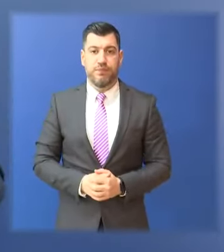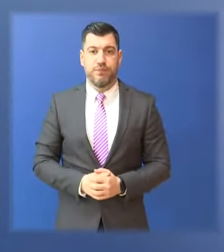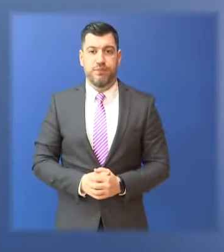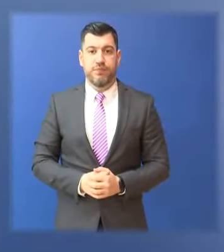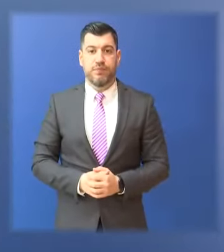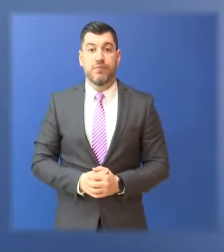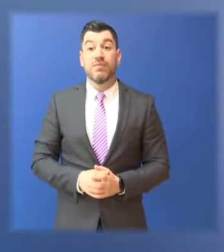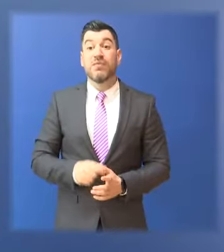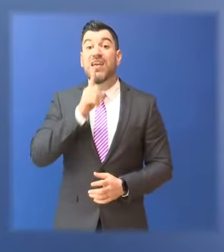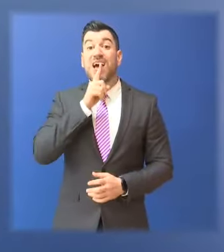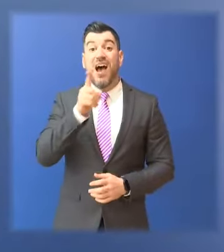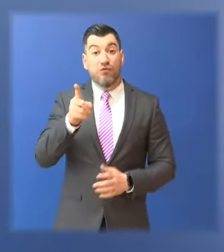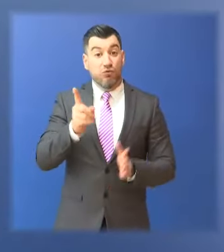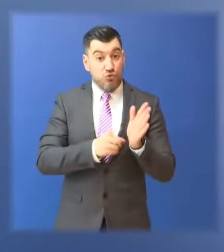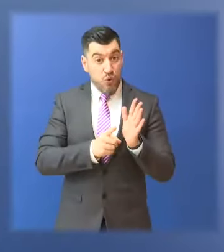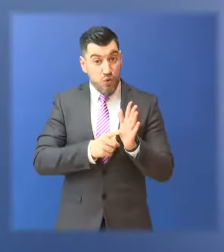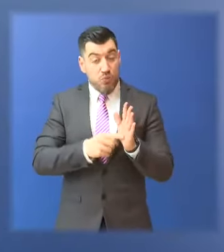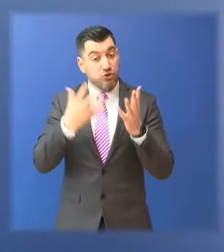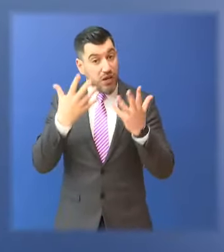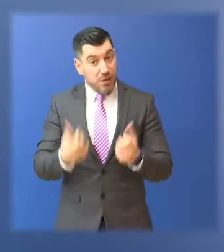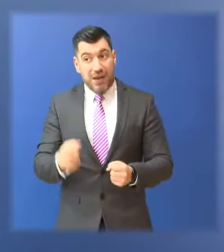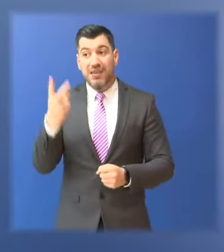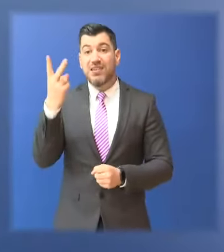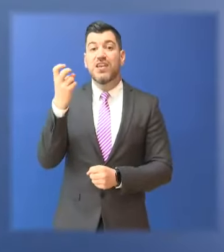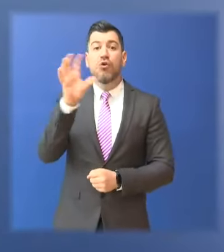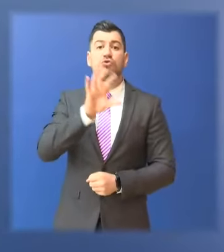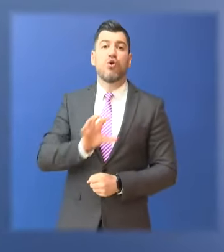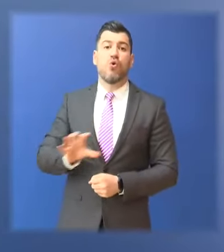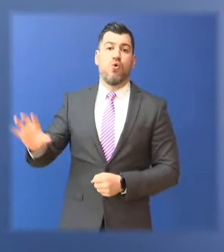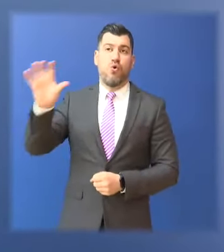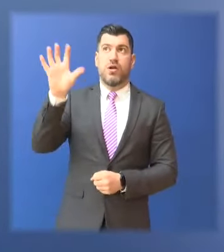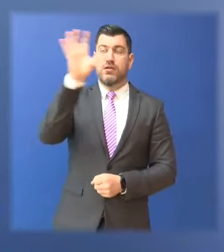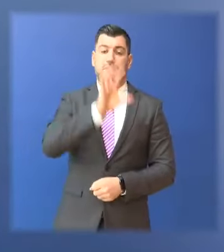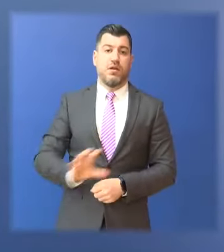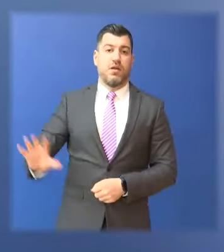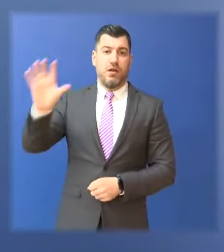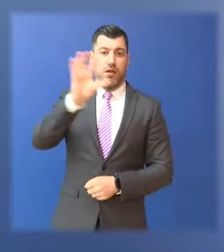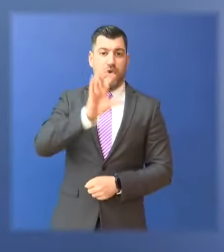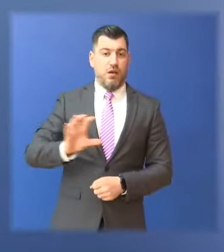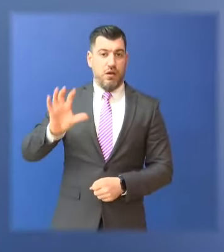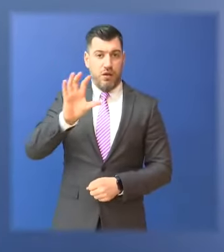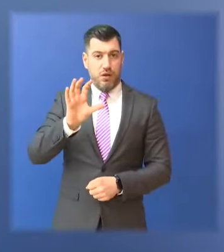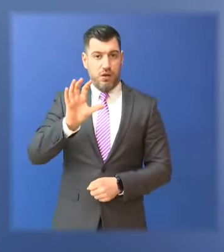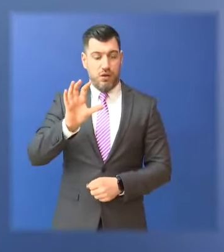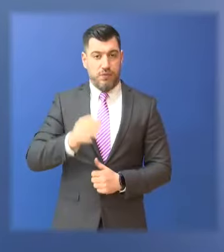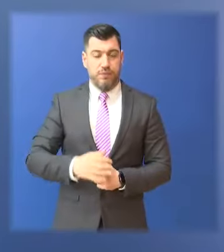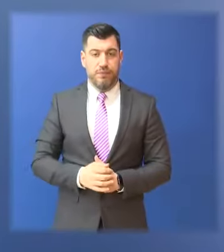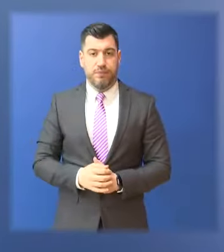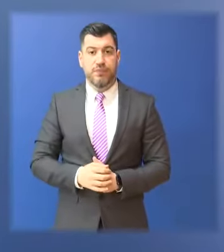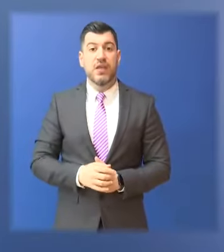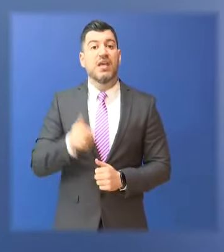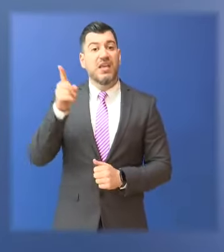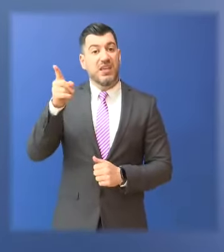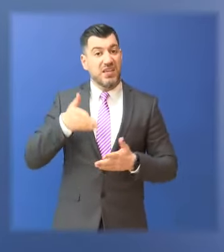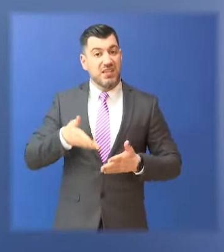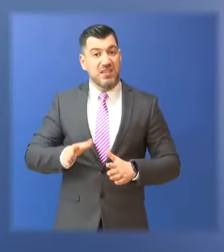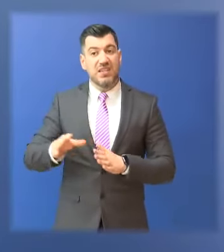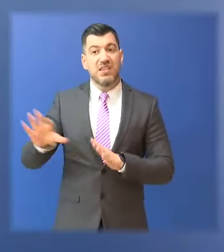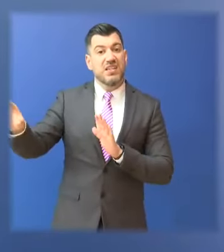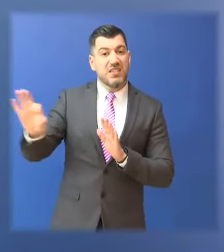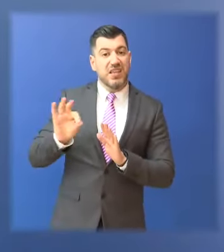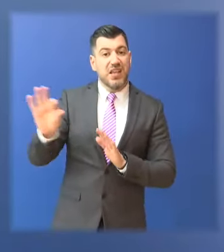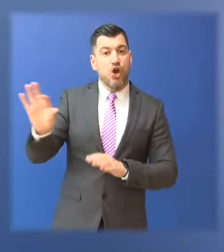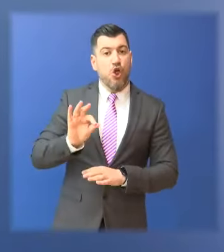σε 20 χώρες στην Ευρώπη, στη δε περίπτωση της υιοθεσίας ή τεκνοθεσίας, γιατί είναι ακριβώς το ίδιο πράγμα, σε 22